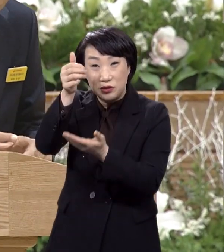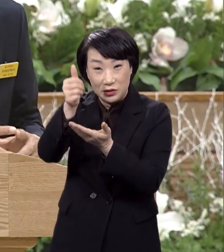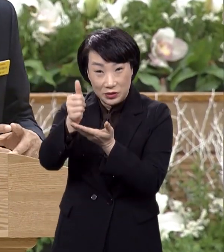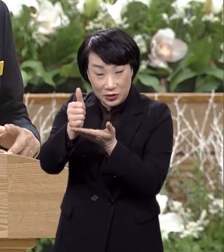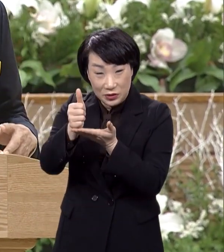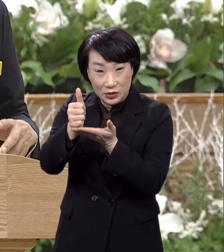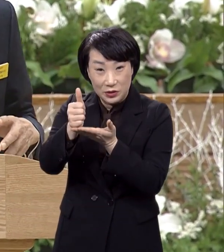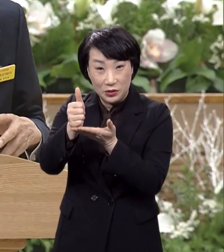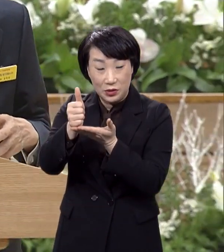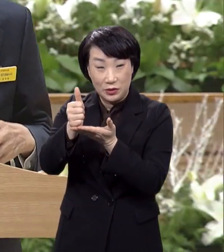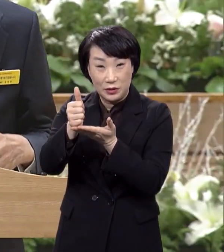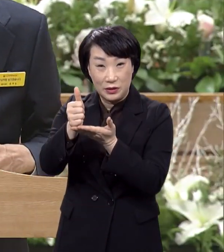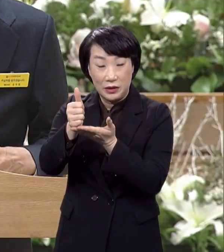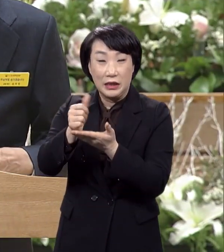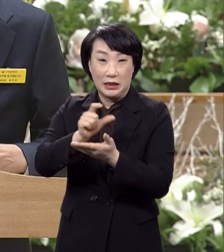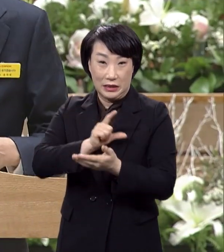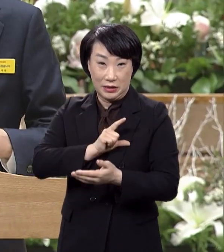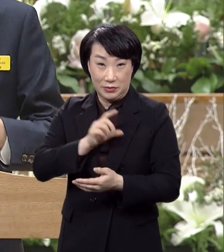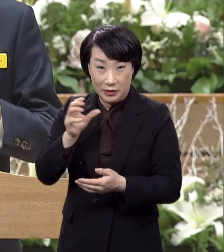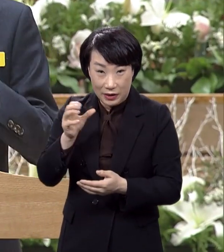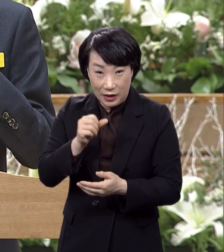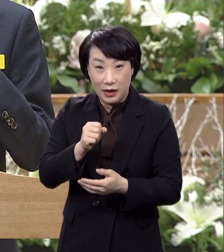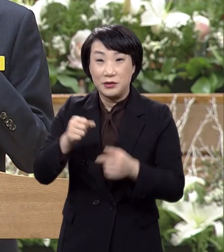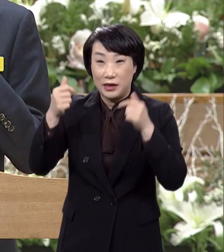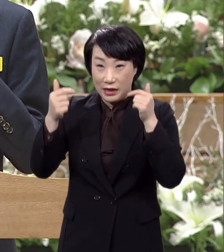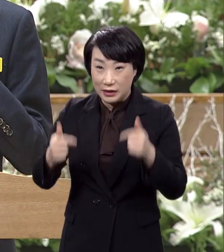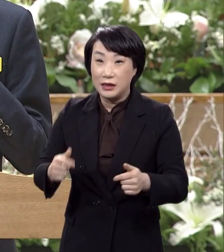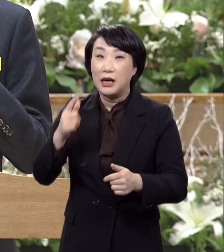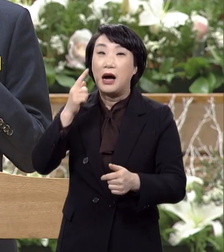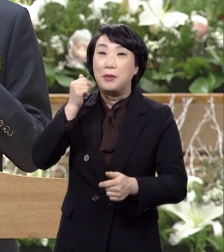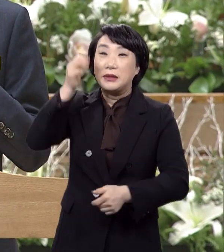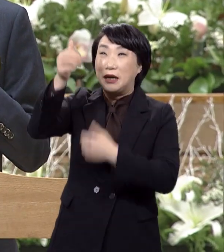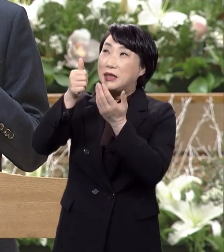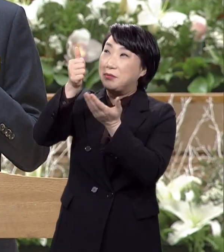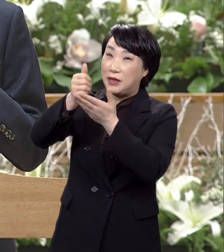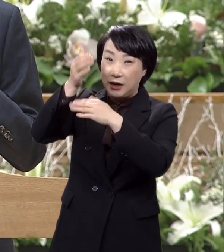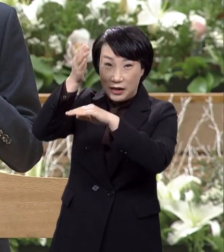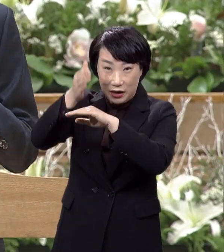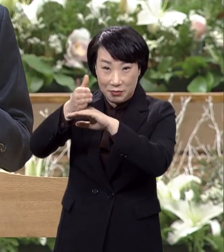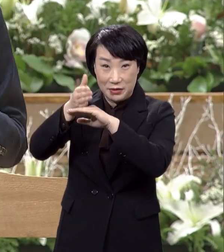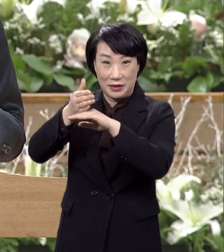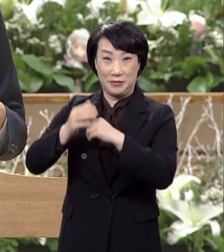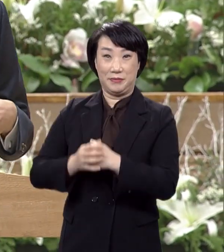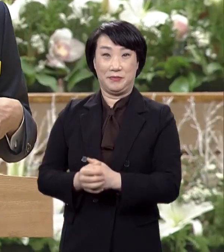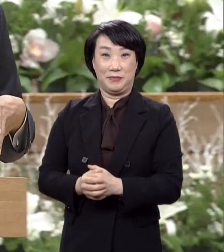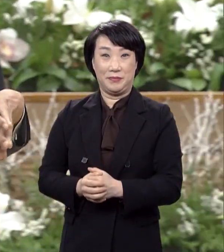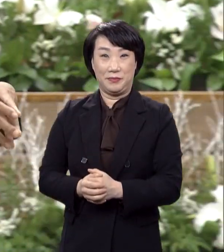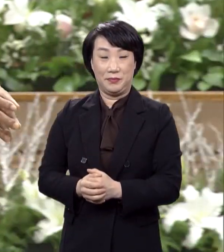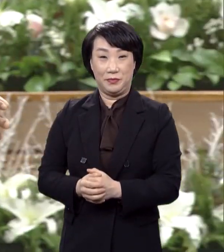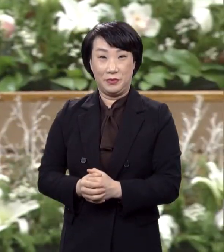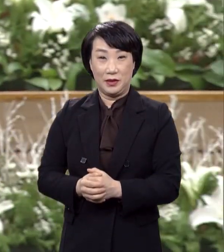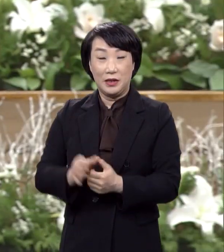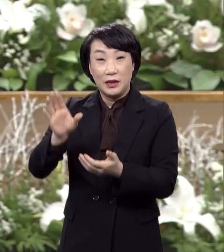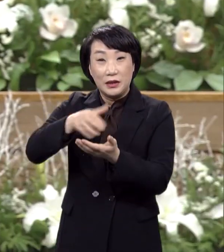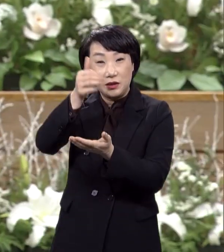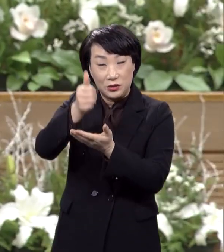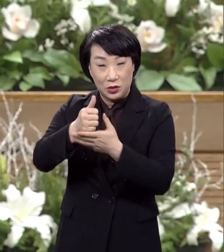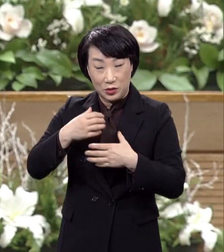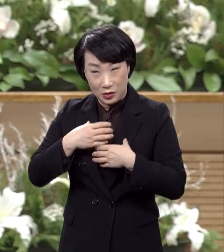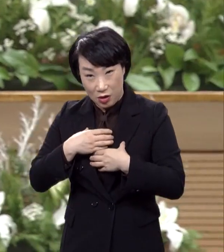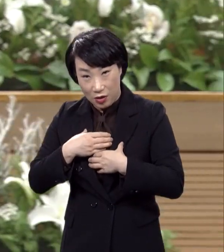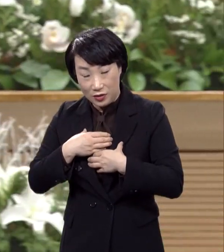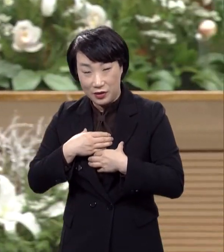예수 그리스도의 이름으로 항상 하나님 아버지께 감사하며